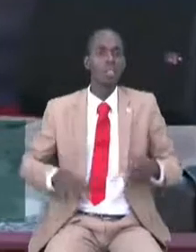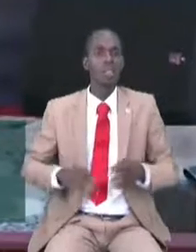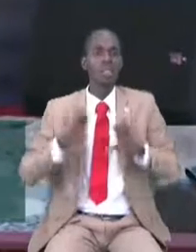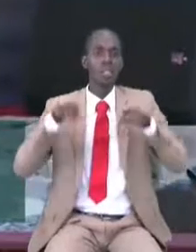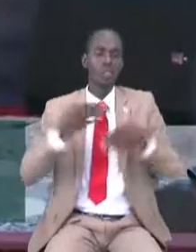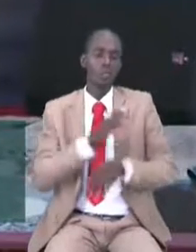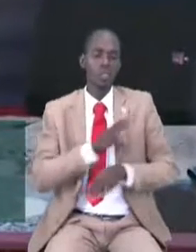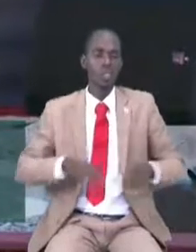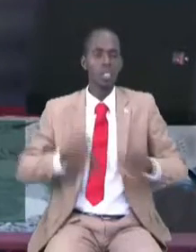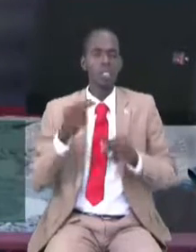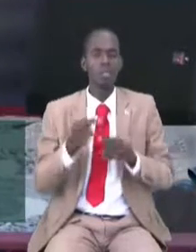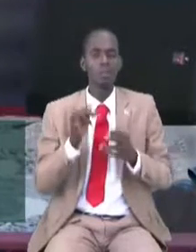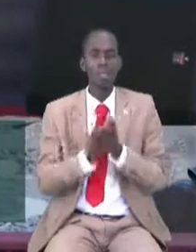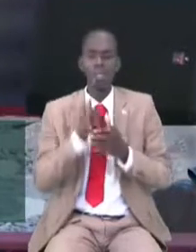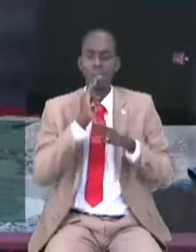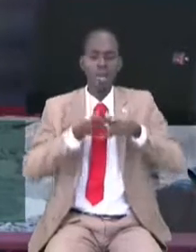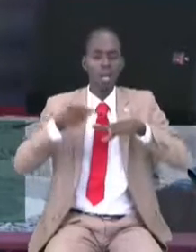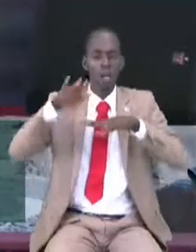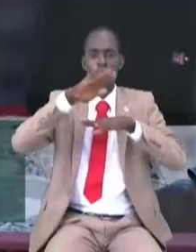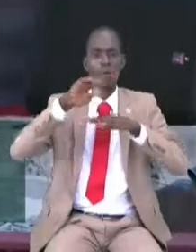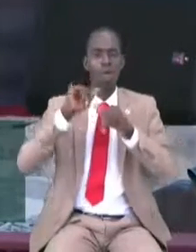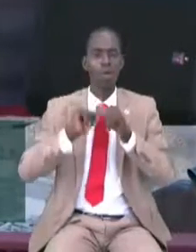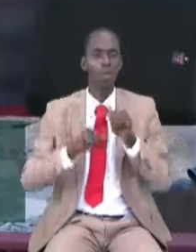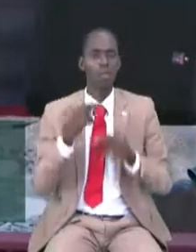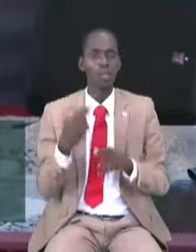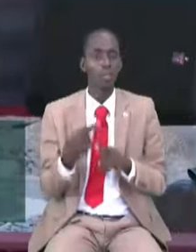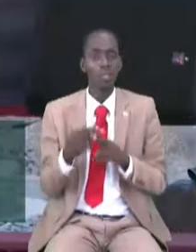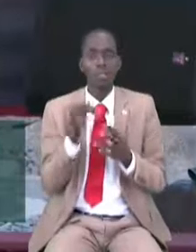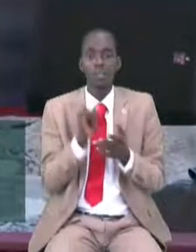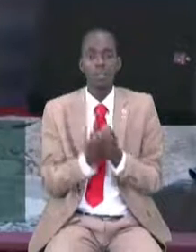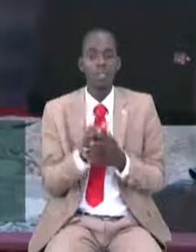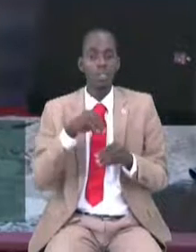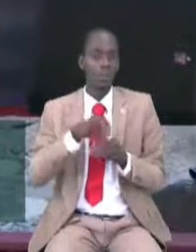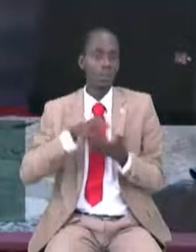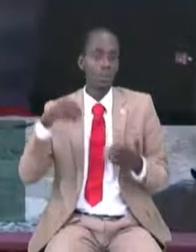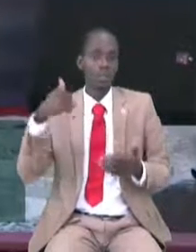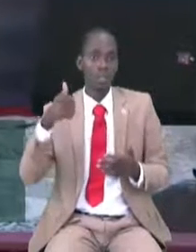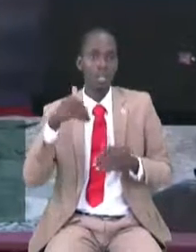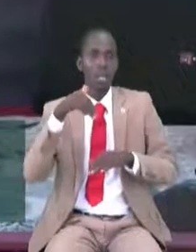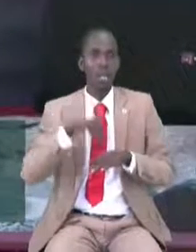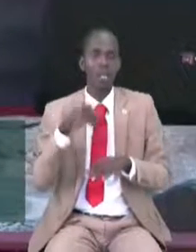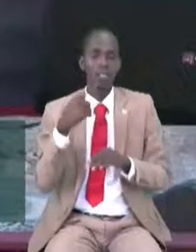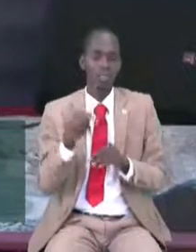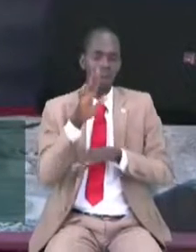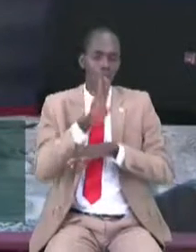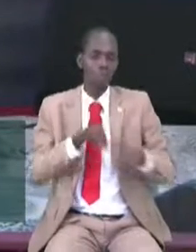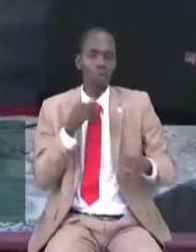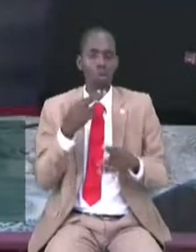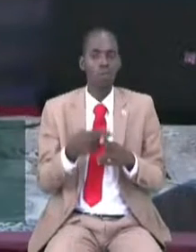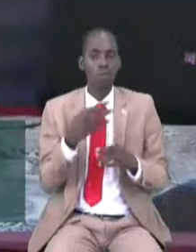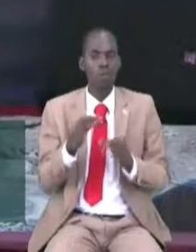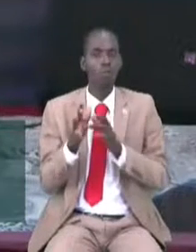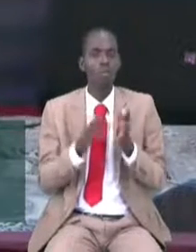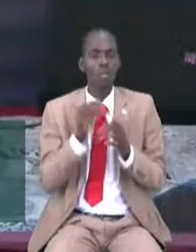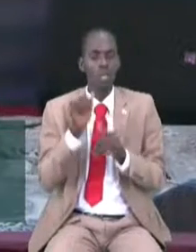au-dessus de tout nom, afin qu'au nom de Jésus, tous genoux fléchissent dans les cieux, sur la terre et sous la